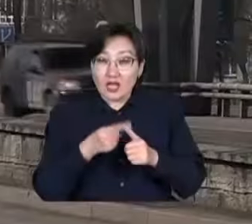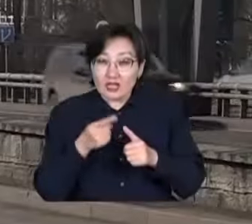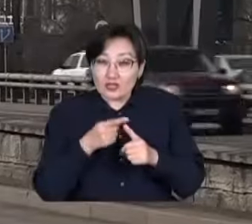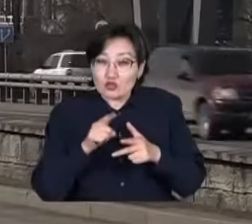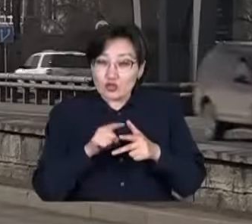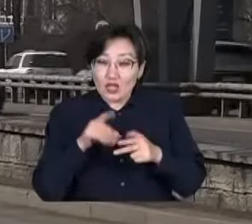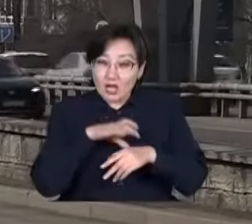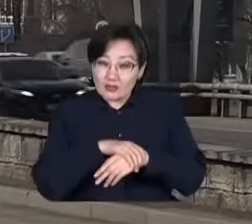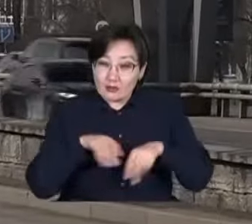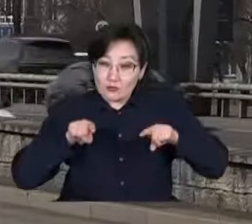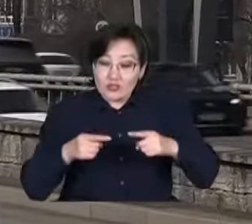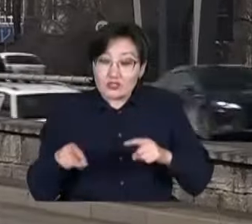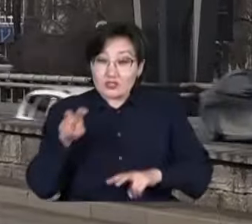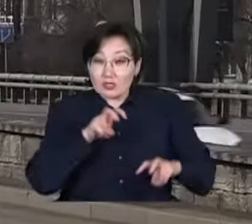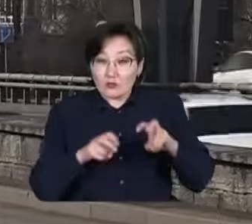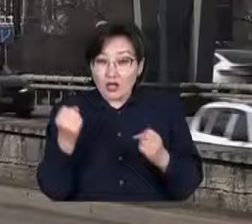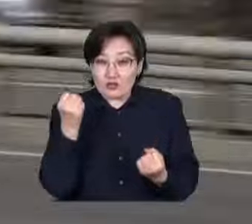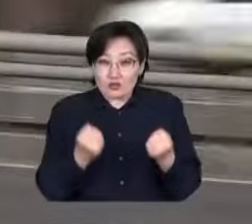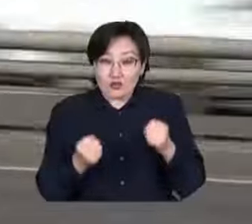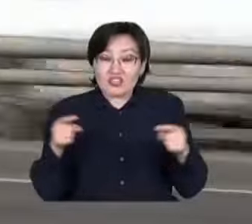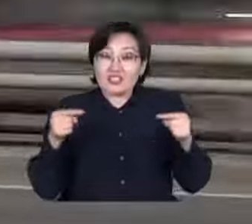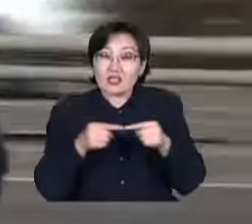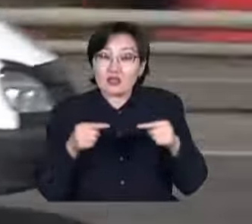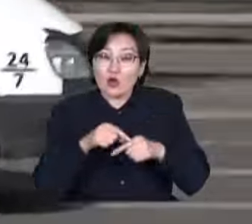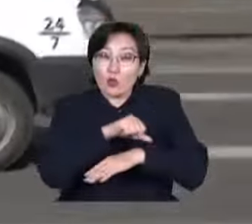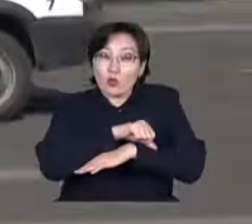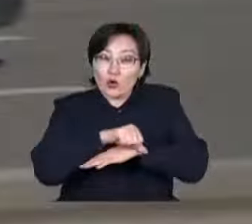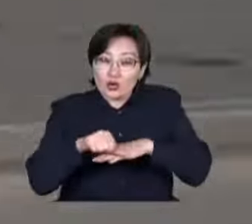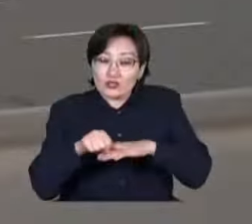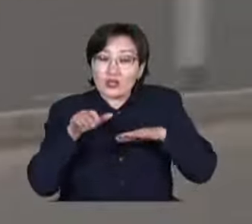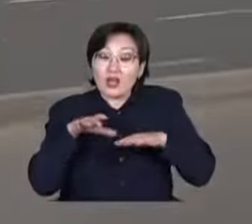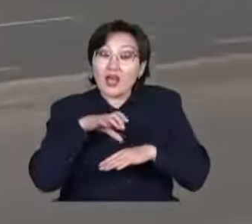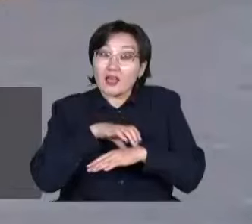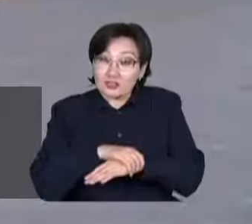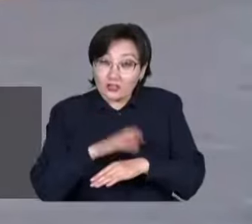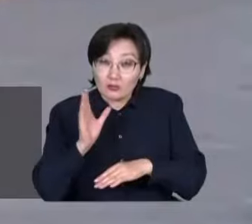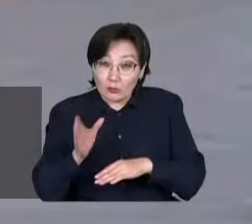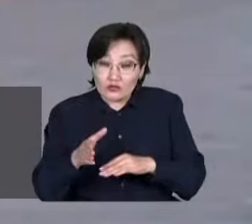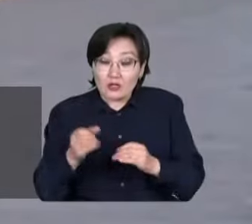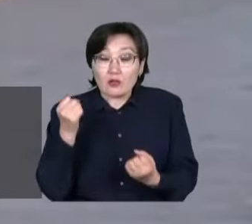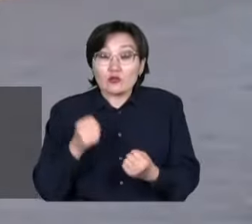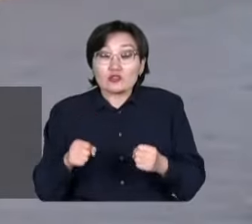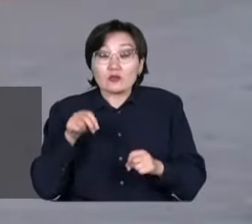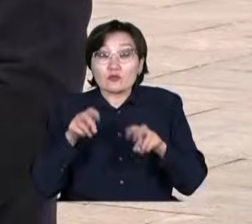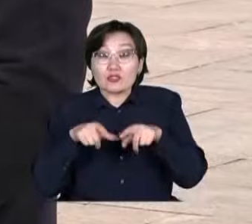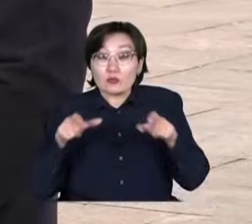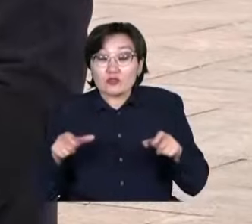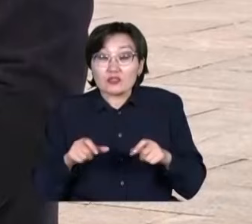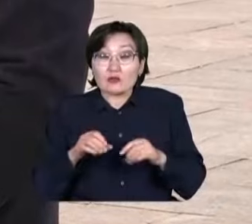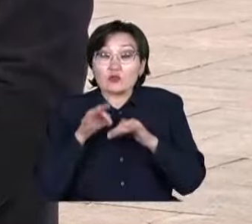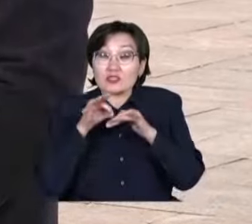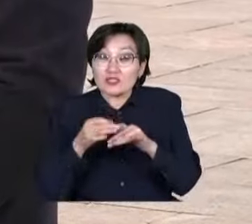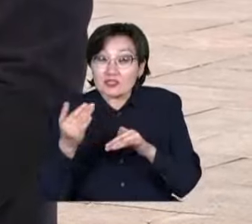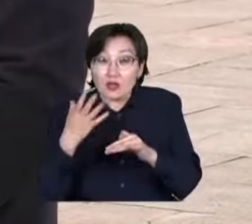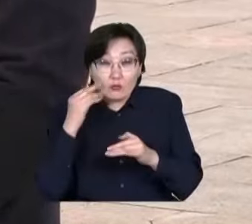қатар іздестірілудегі автокөліктің нақты тұрғылықты жері анықталады. Ал автосарапшының айтуынша көлікті алып кеткендер